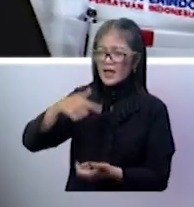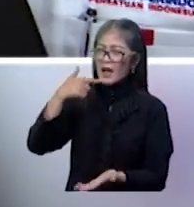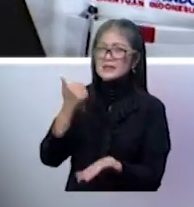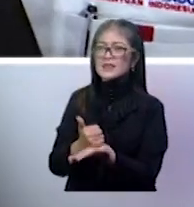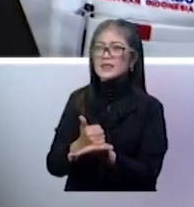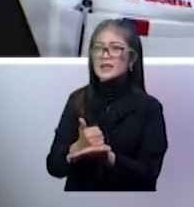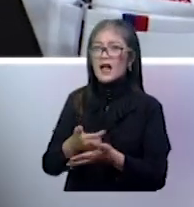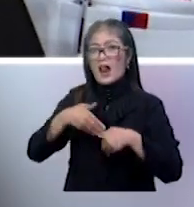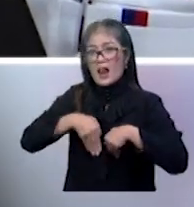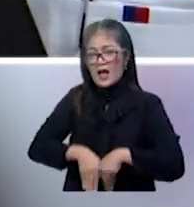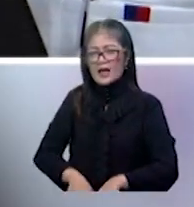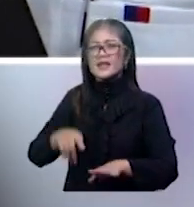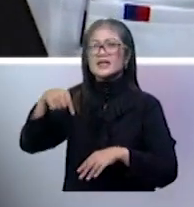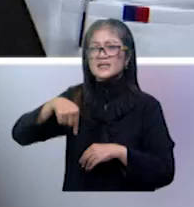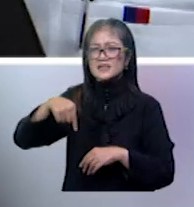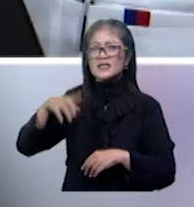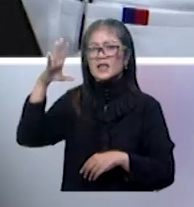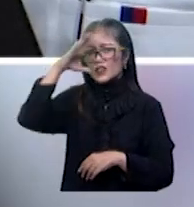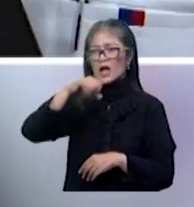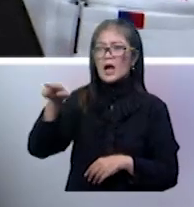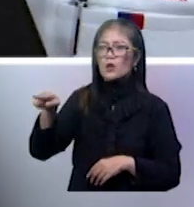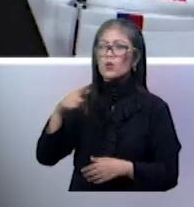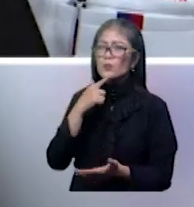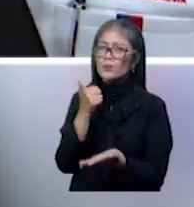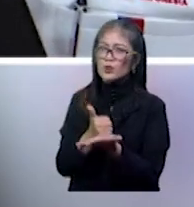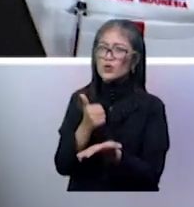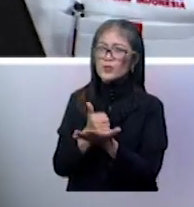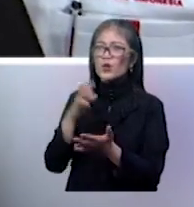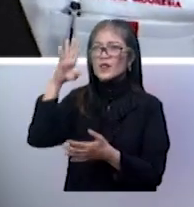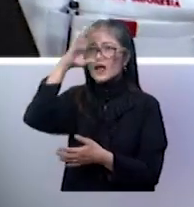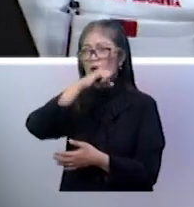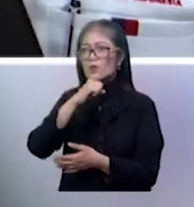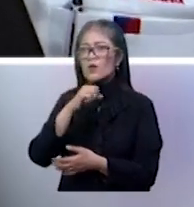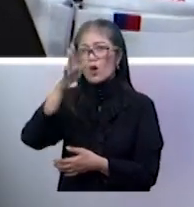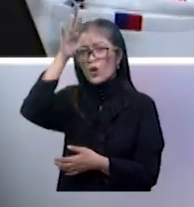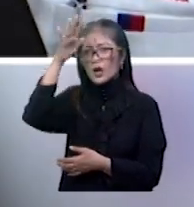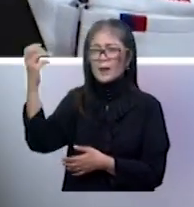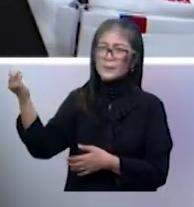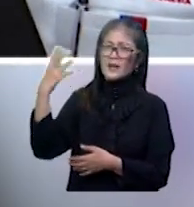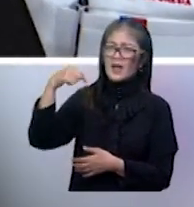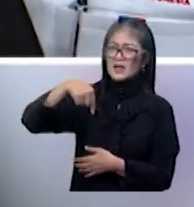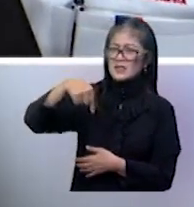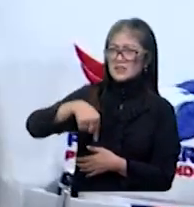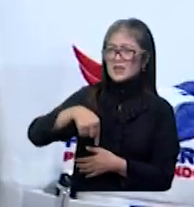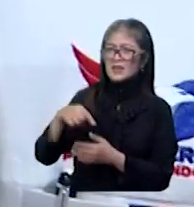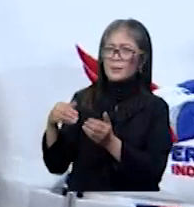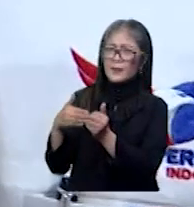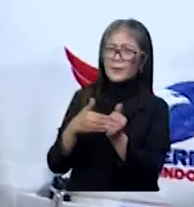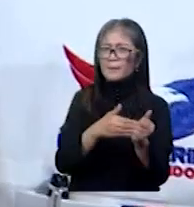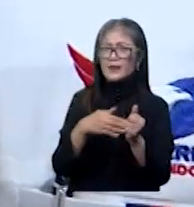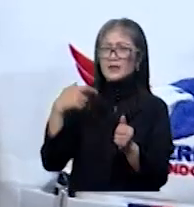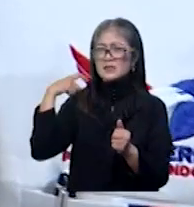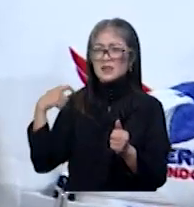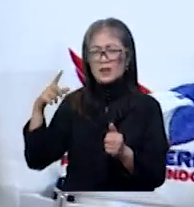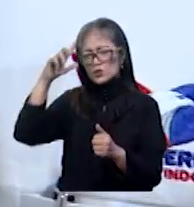sehingga saya tahu persis. Meskipun katanya berat, tetapi saya yakin keinginan, target yang diberikan